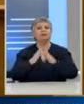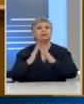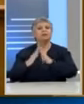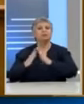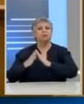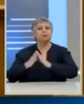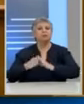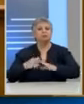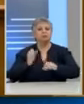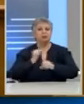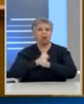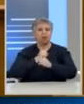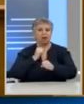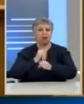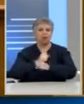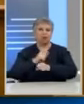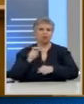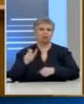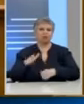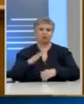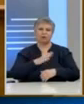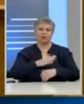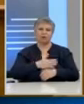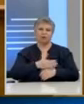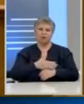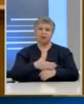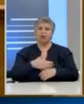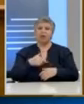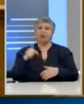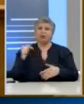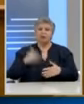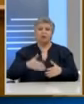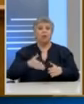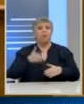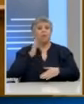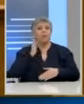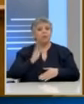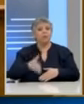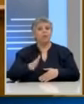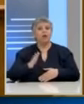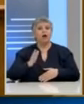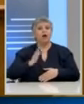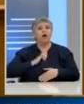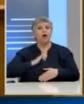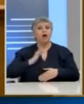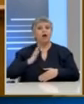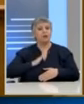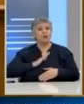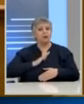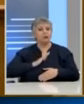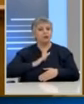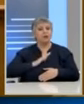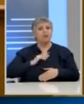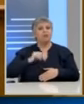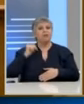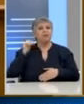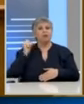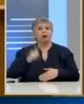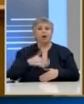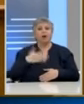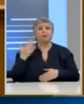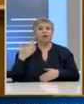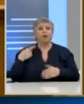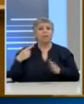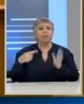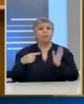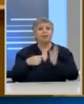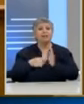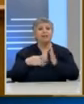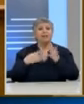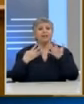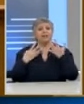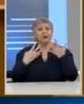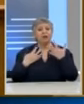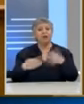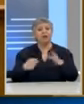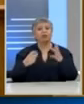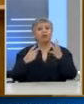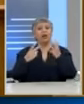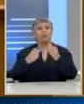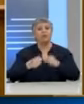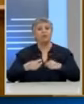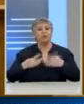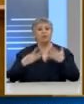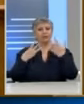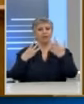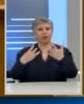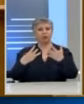χιλιάδων συμπολιτών μας, οι οποίοι επιτέλους γίνονται ιδιοκτήτες των σπιτιών τους, που είχαν να πάρουν τα σπίτια τους από το 1978.